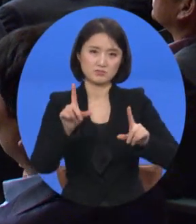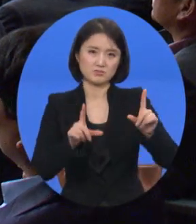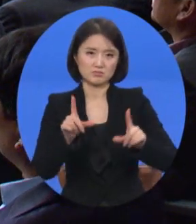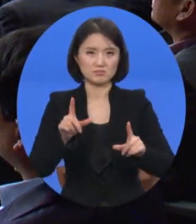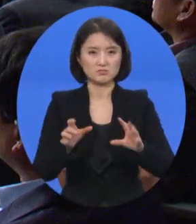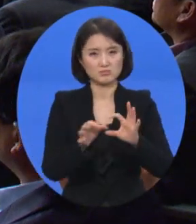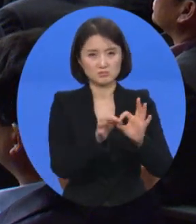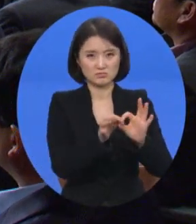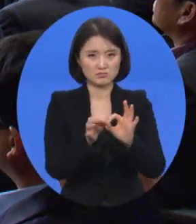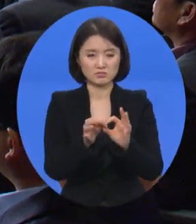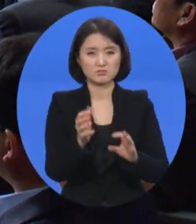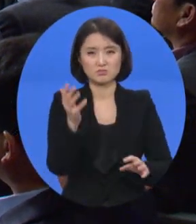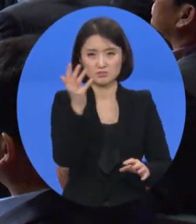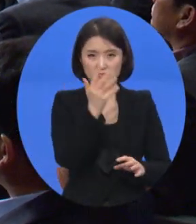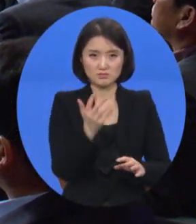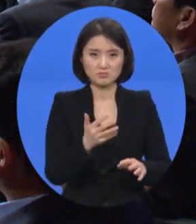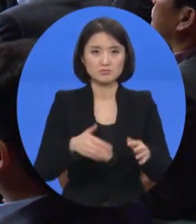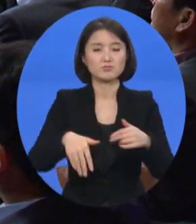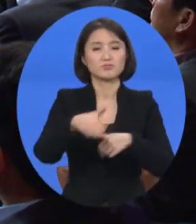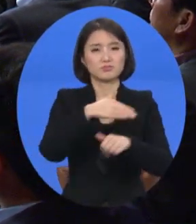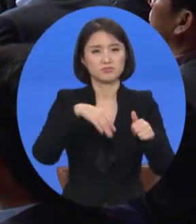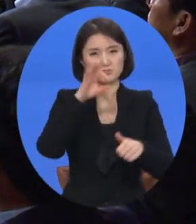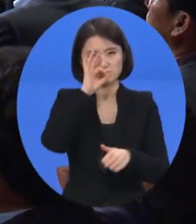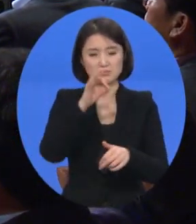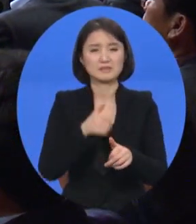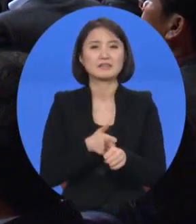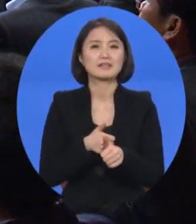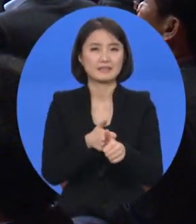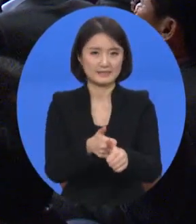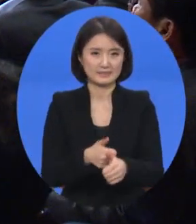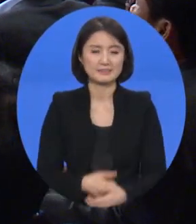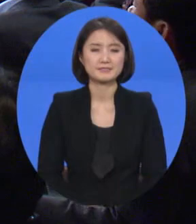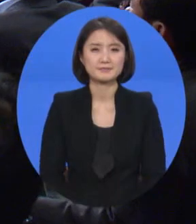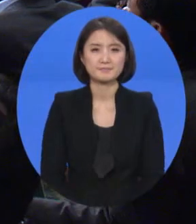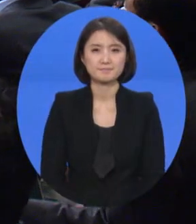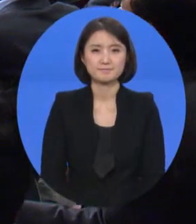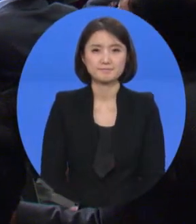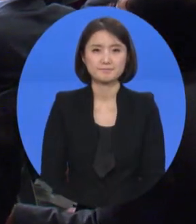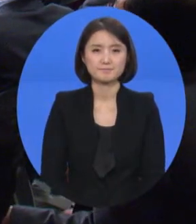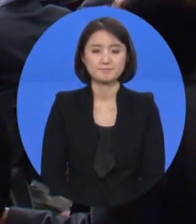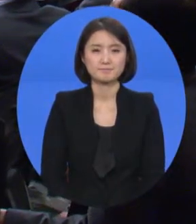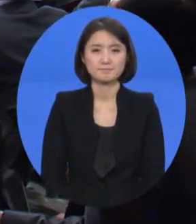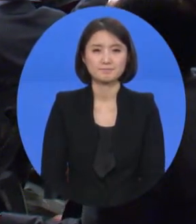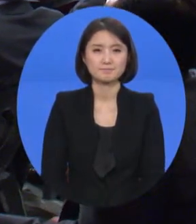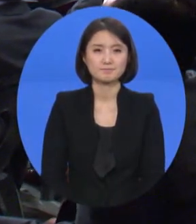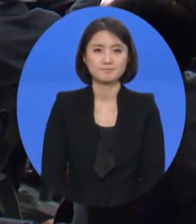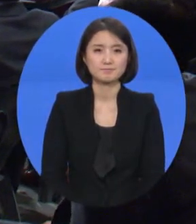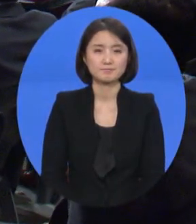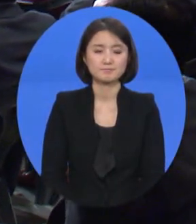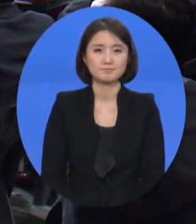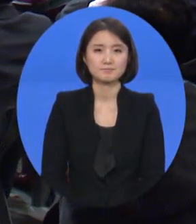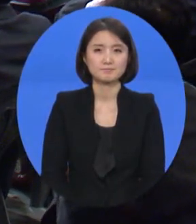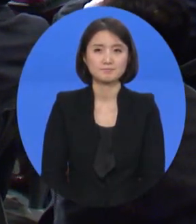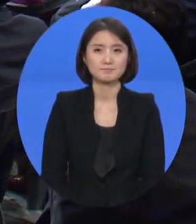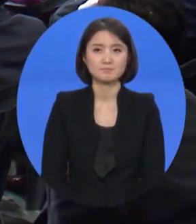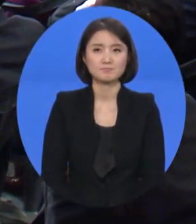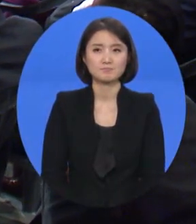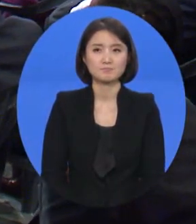뽑아내야 완성된 스토리텔링을 만들 수 있느냐 이제 여기에 따라서 그 의미가 달라질 수 있는 거죠